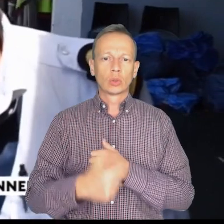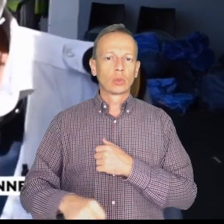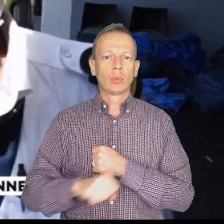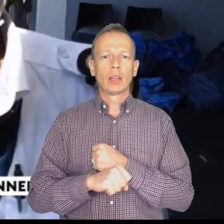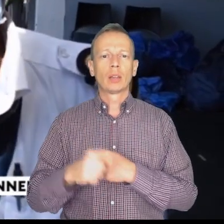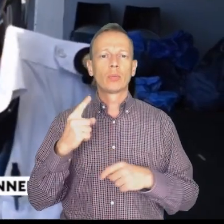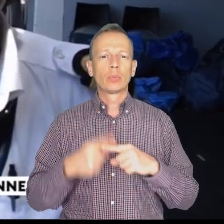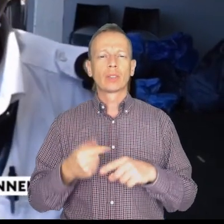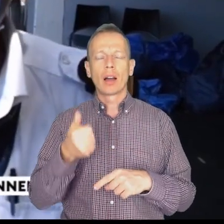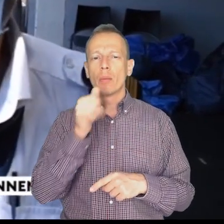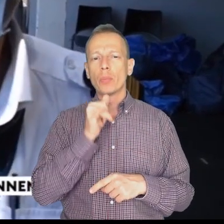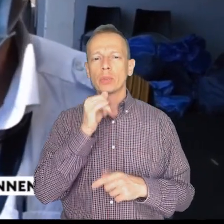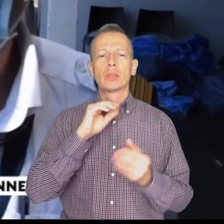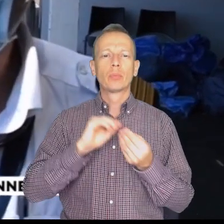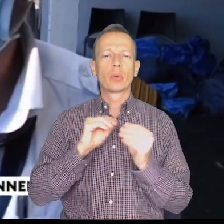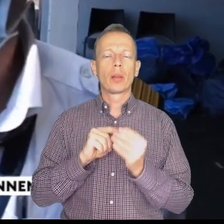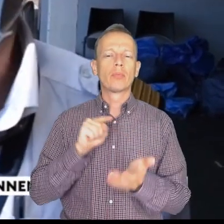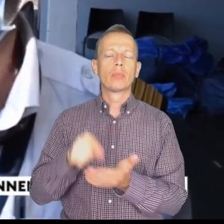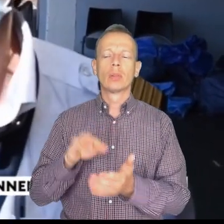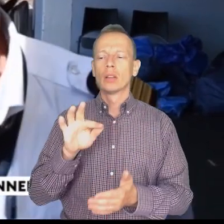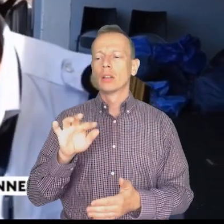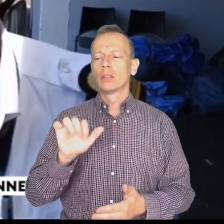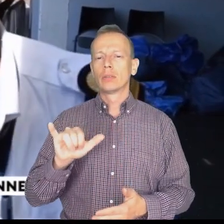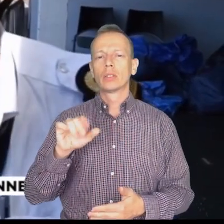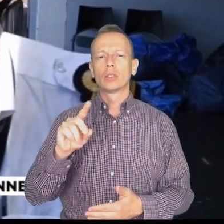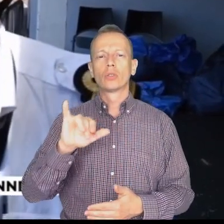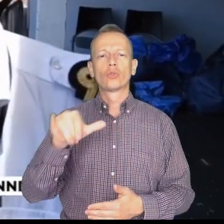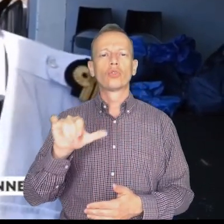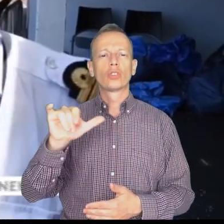souci aux Fidji, on est resté 5 jours parce qu'il y avait du cyclone qui passait.